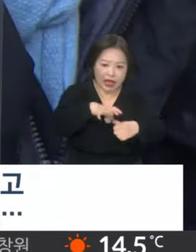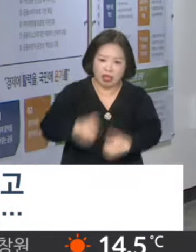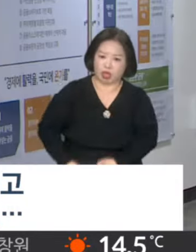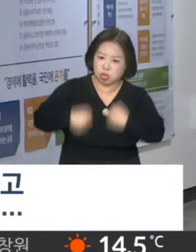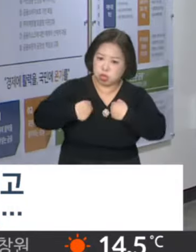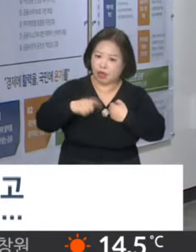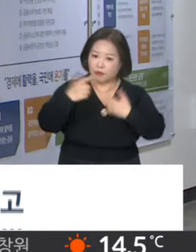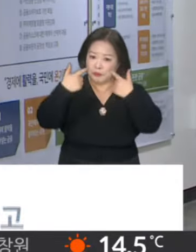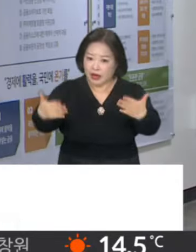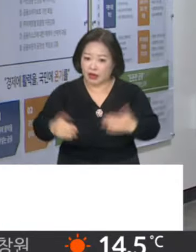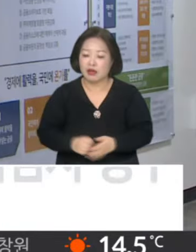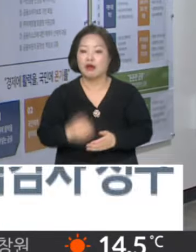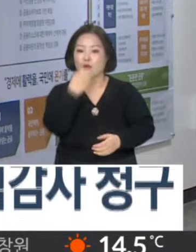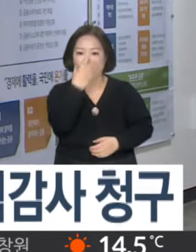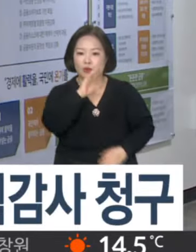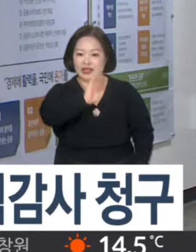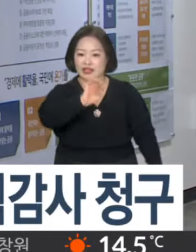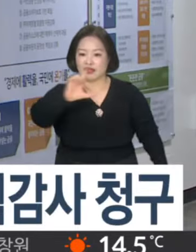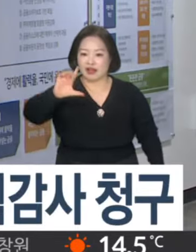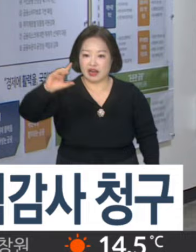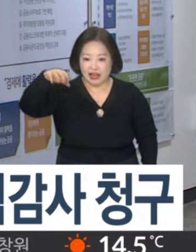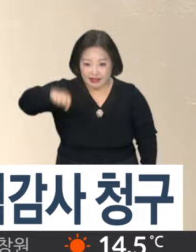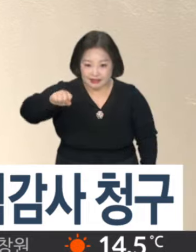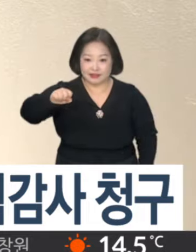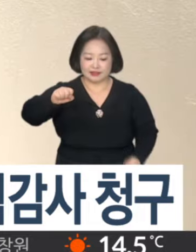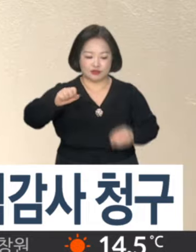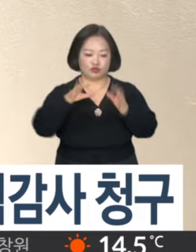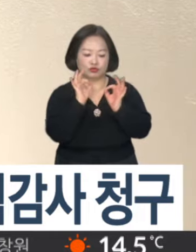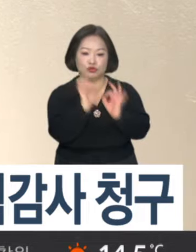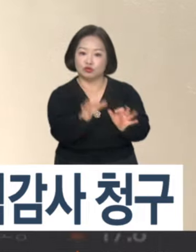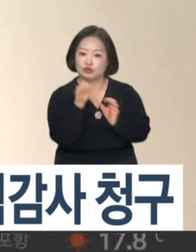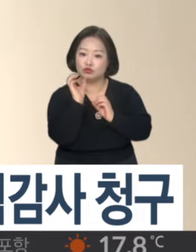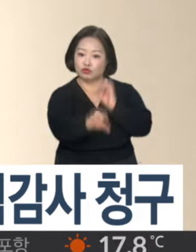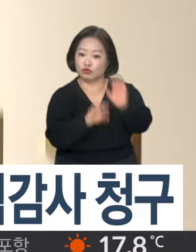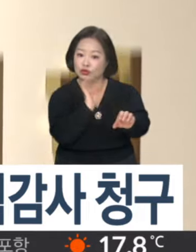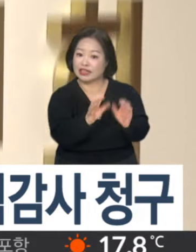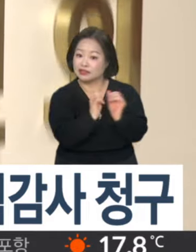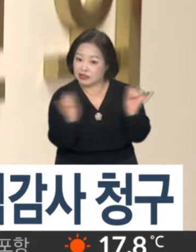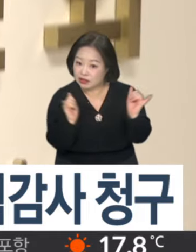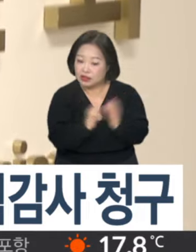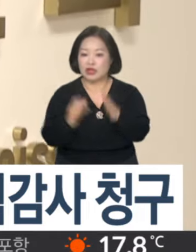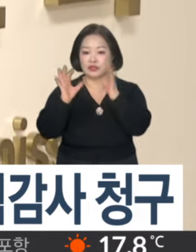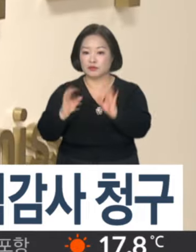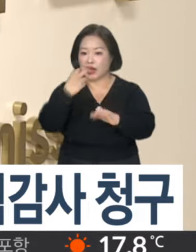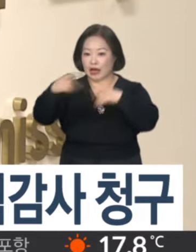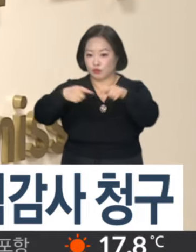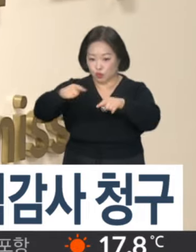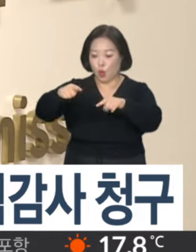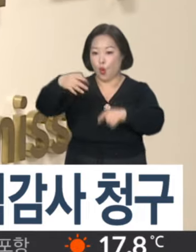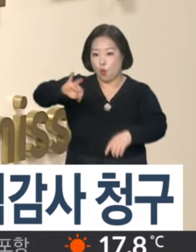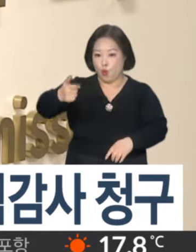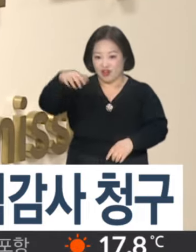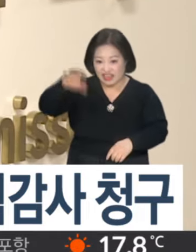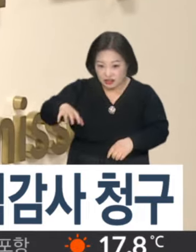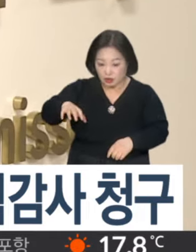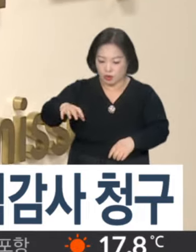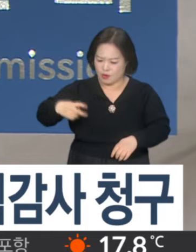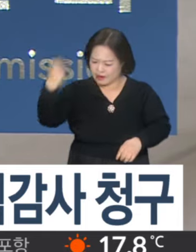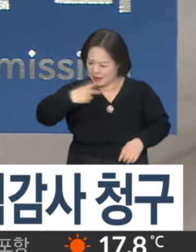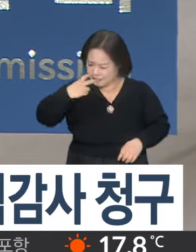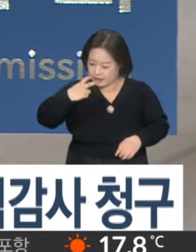해서 홍콩 ELS 투자자들은 오는 15일 금융위원회와 금융감독원을 상대로 공익 감사를 청구할